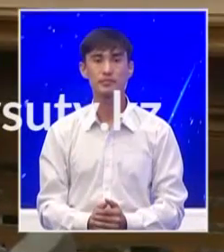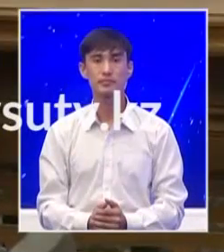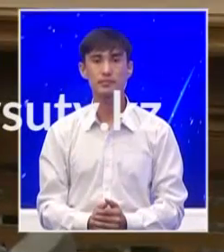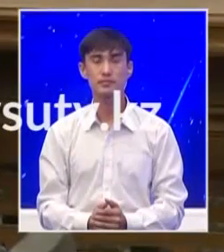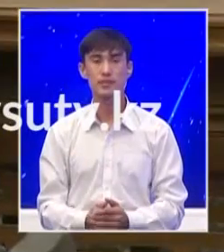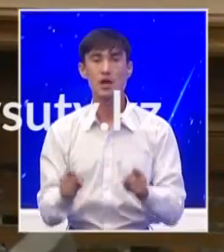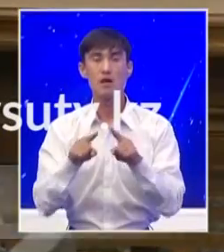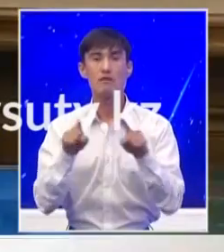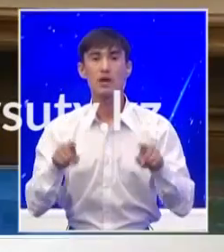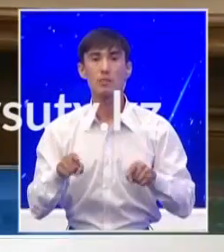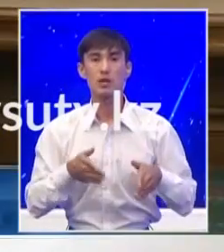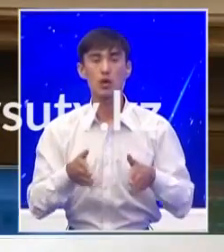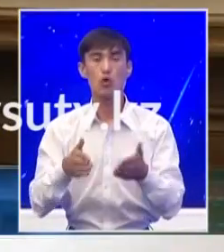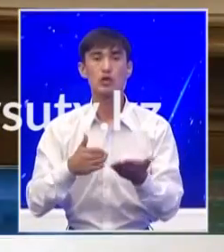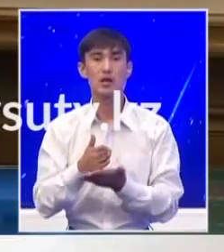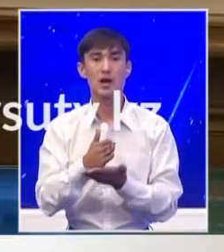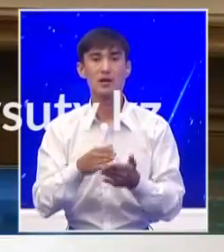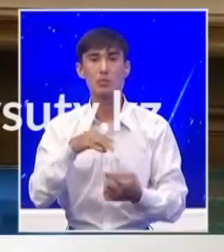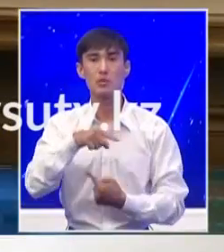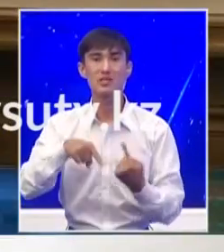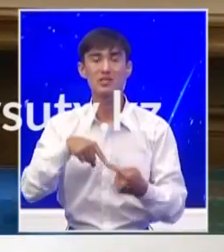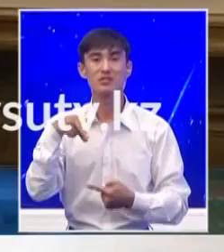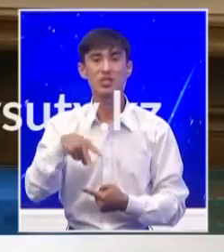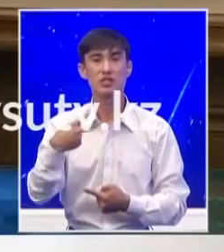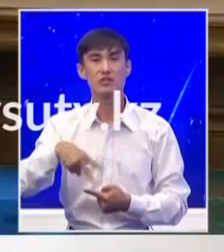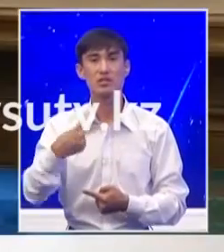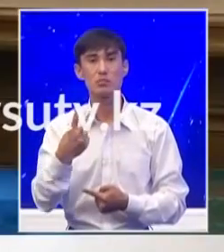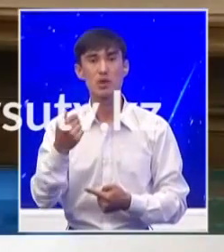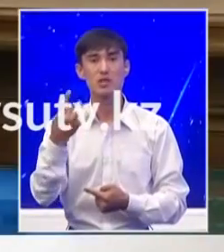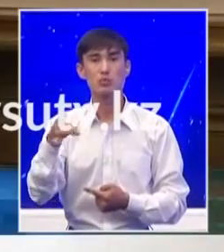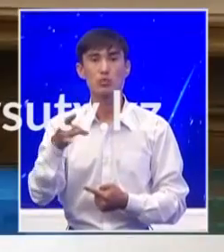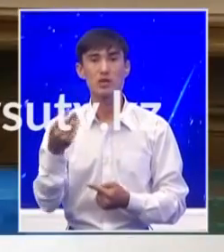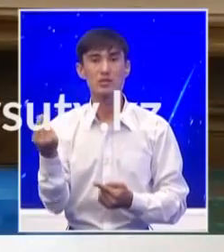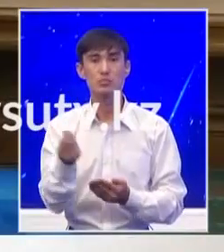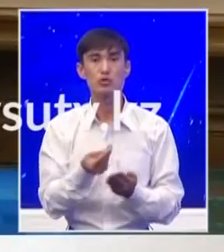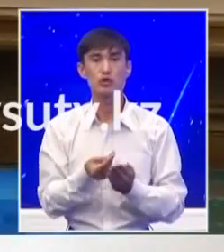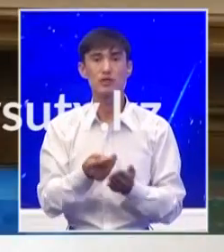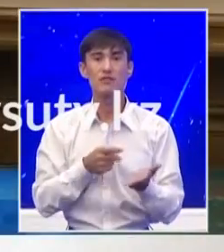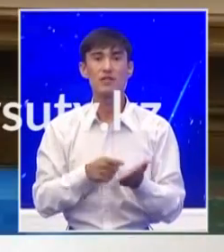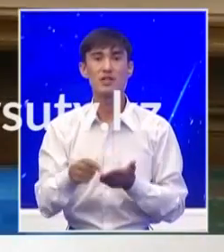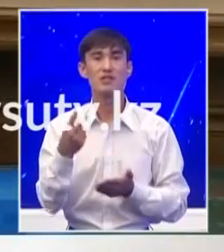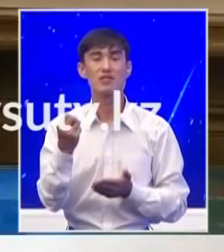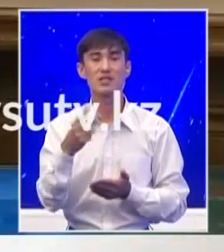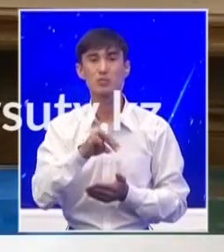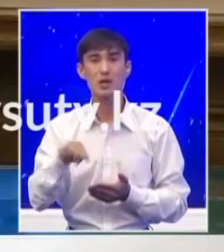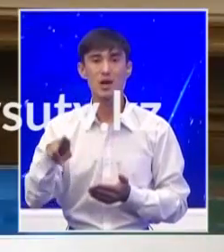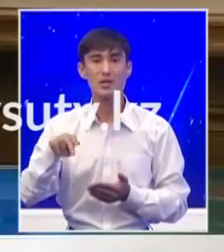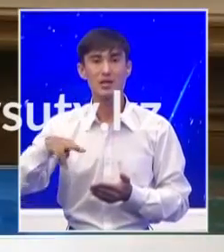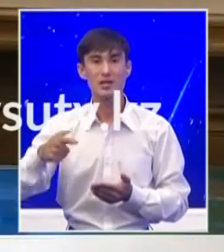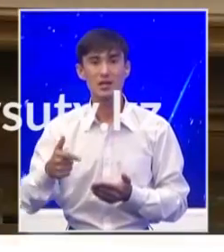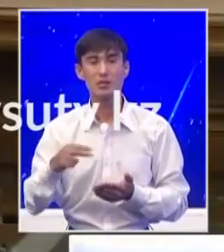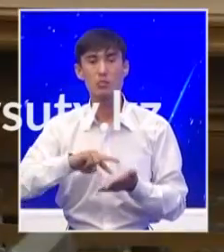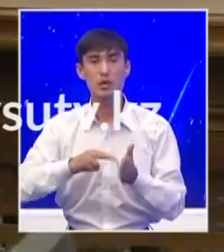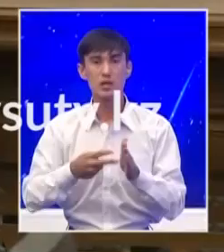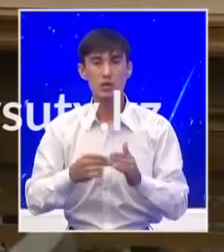В рамках дорожной карты бизнеса 2025 из республиканского бюджета выделено почти 12 миллиардов тенге, за счет чего мы